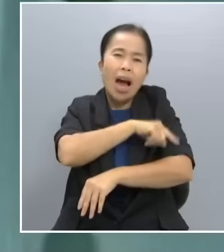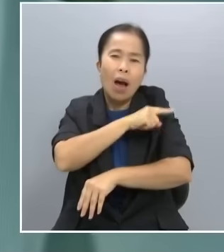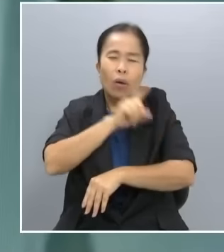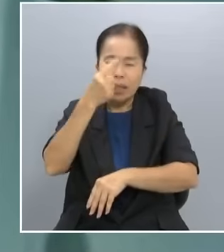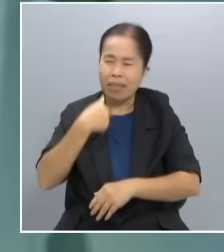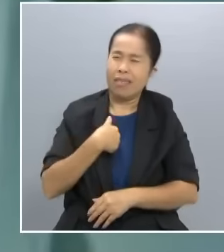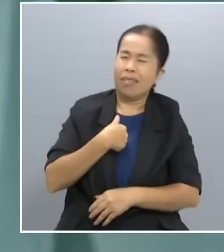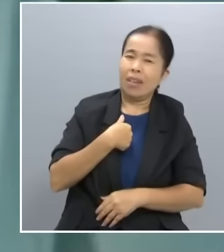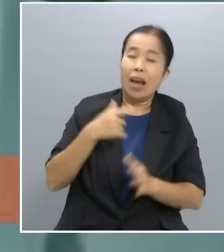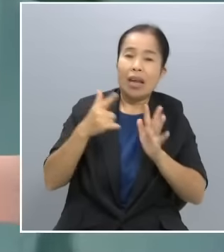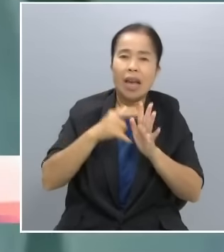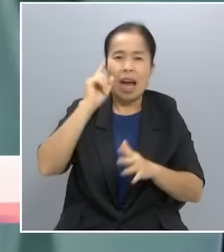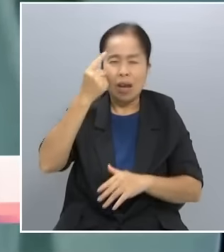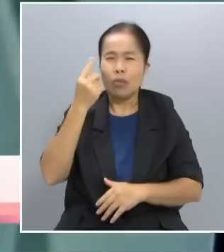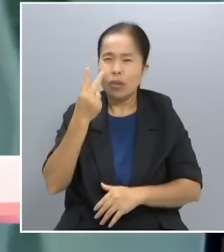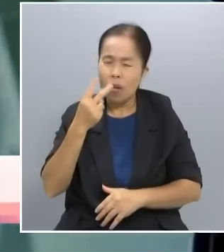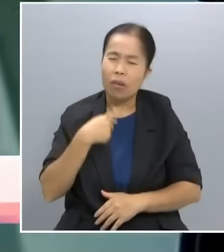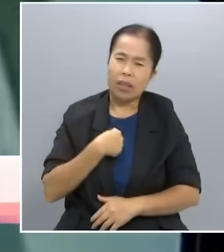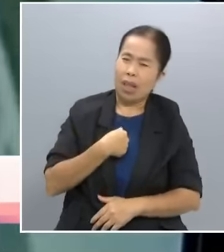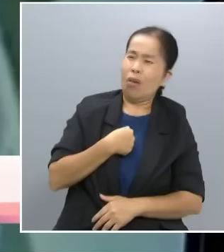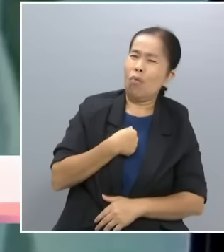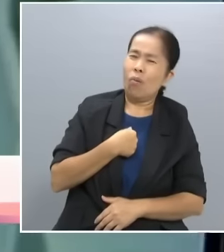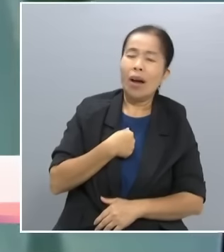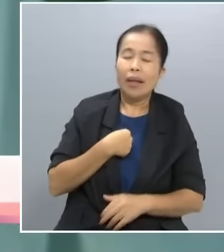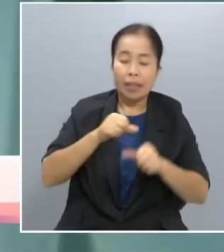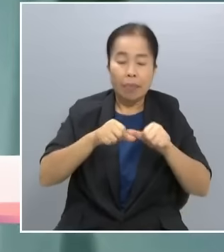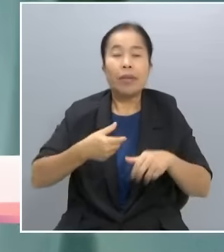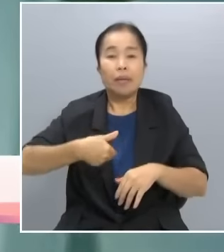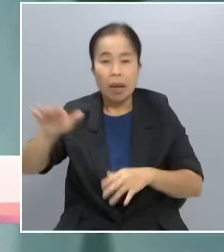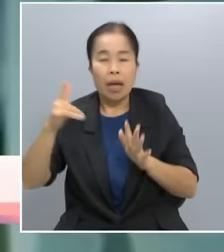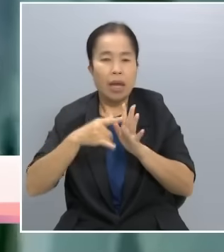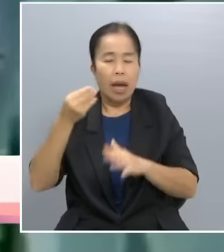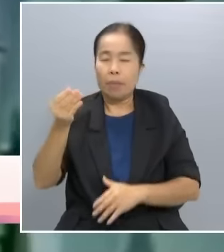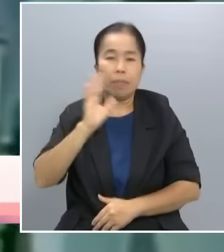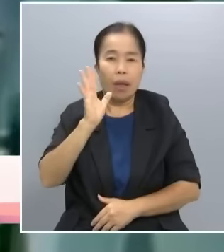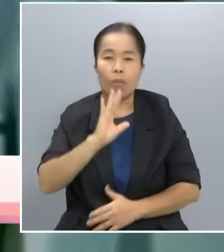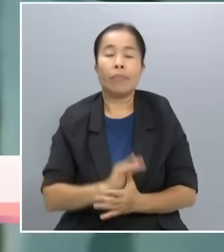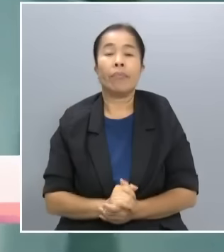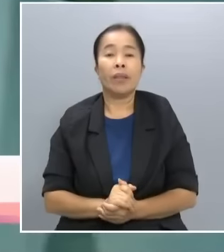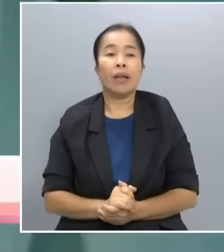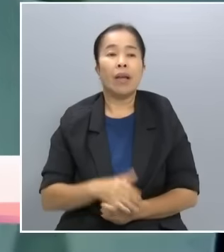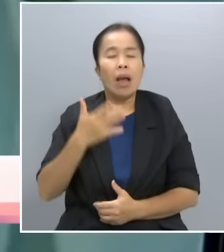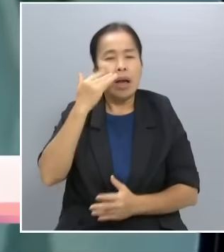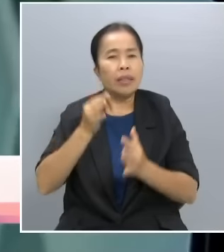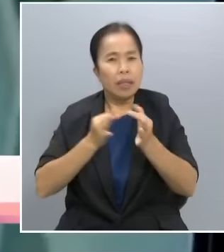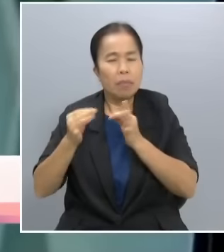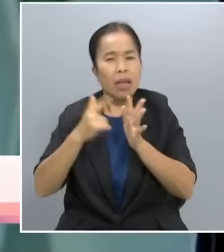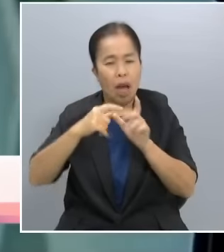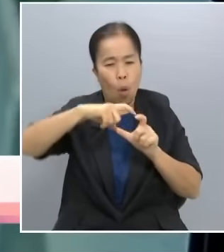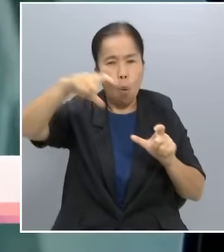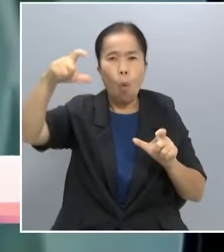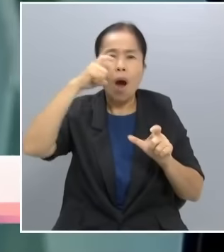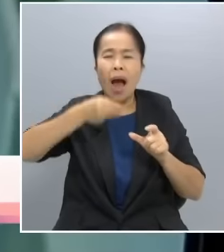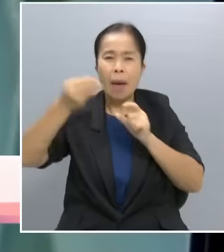ยังขอยาพาราอีก2เม็ดตนเองเนี่ยก็ให้พลาสเตอร์กับสำลีไปแต่ไม่ได้ให้ยาพารานะครับพร้อมอธิบายว่าไอ้พาราเนี่ยนะ